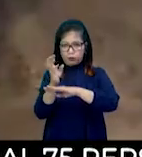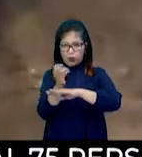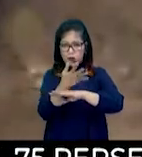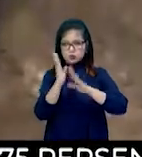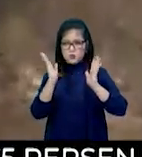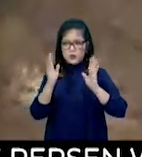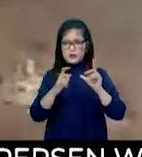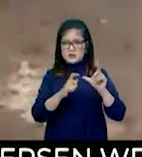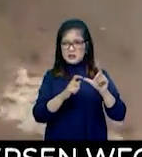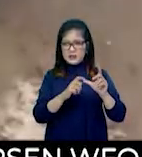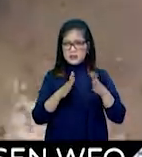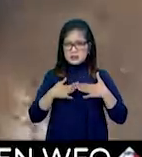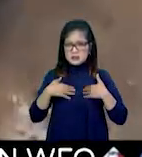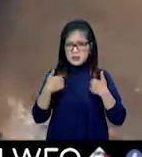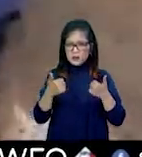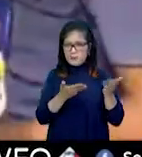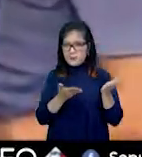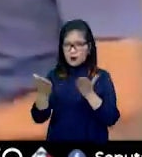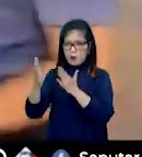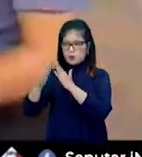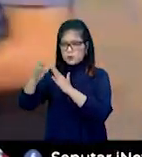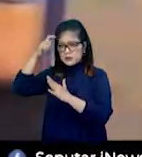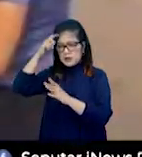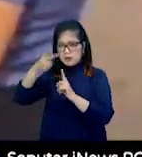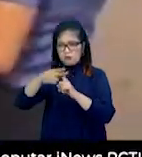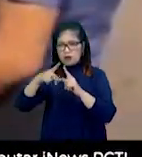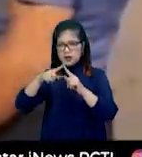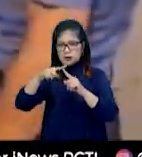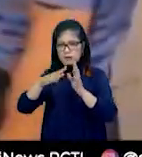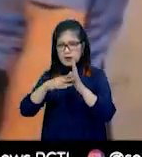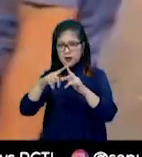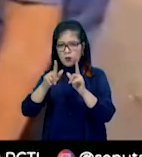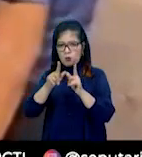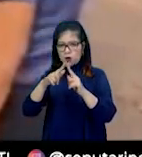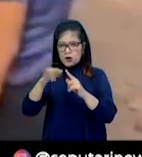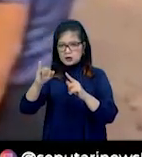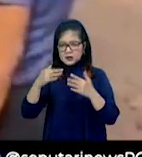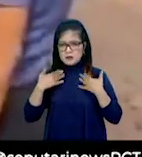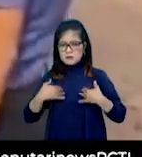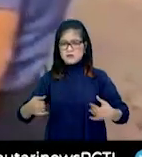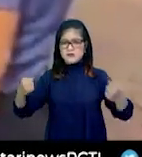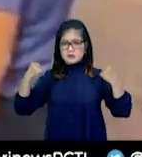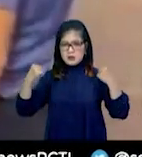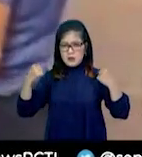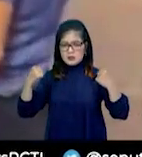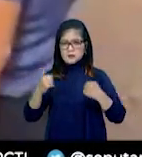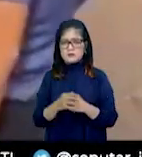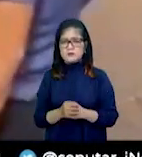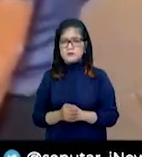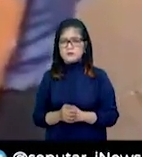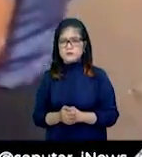akhirnya berhasil dievakuasi ke rumah sakit Fatmawati untuk mendapatkan pemeriksaan kesehatan dari Bogor Jawa Barat